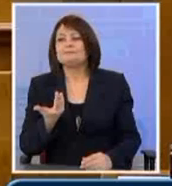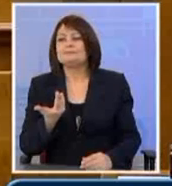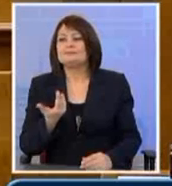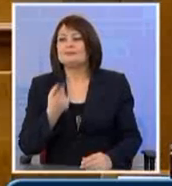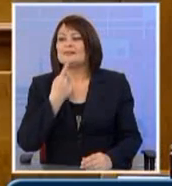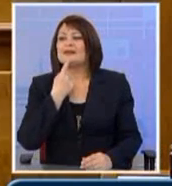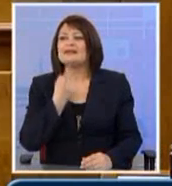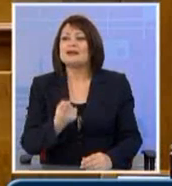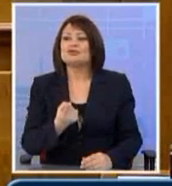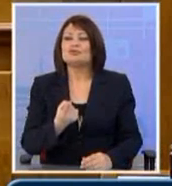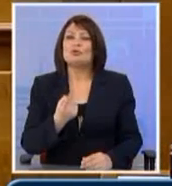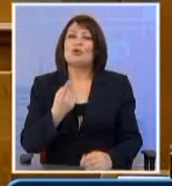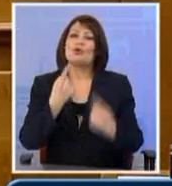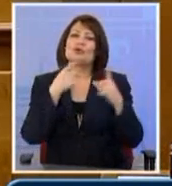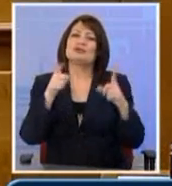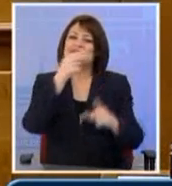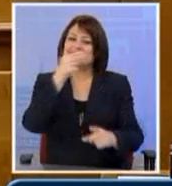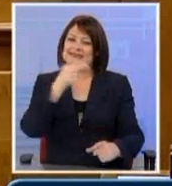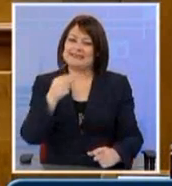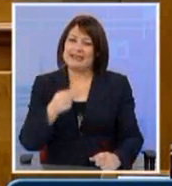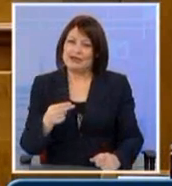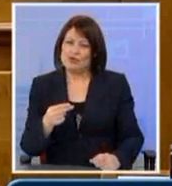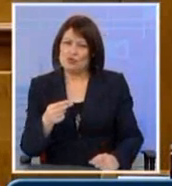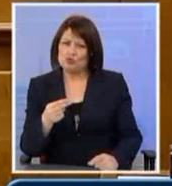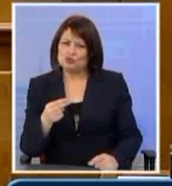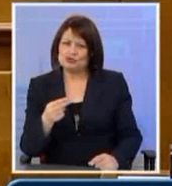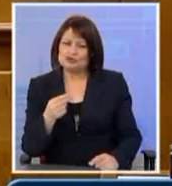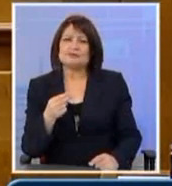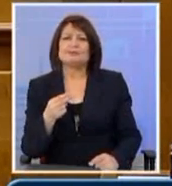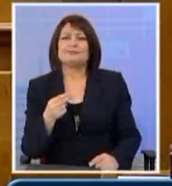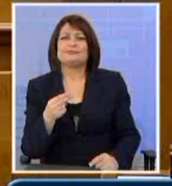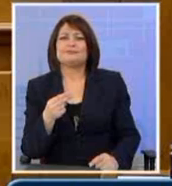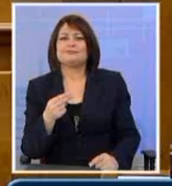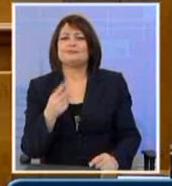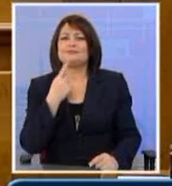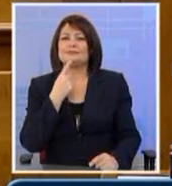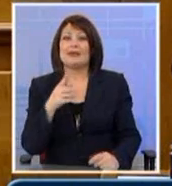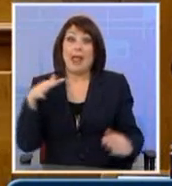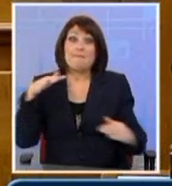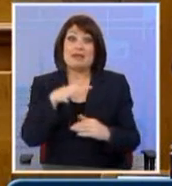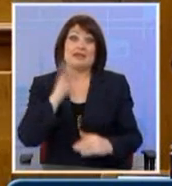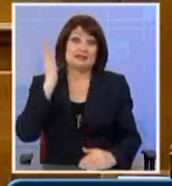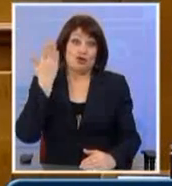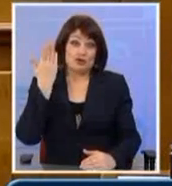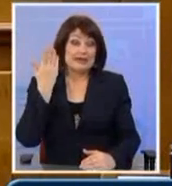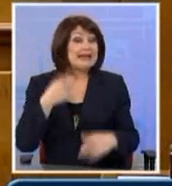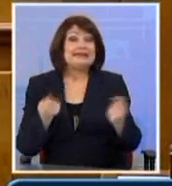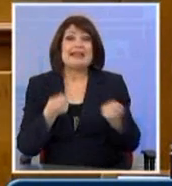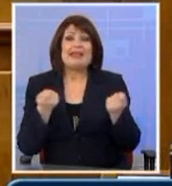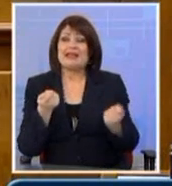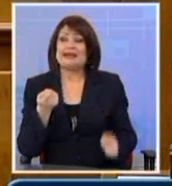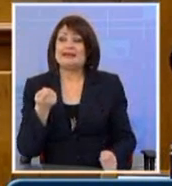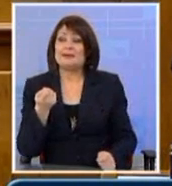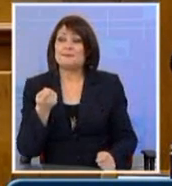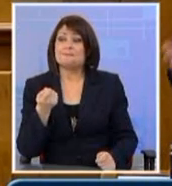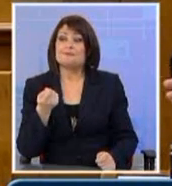σας πω ότι υπάρχει ένας άλλος στίχος πολύ πιο χαρακτηριστικός. Όταν θα κάνετε την επίθεση θα ισχύει το